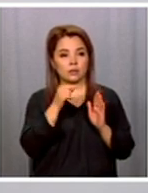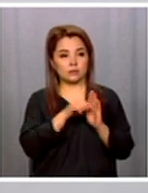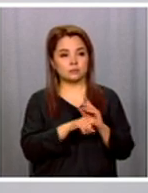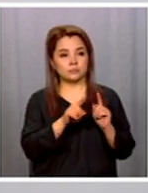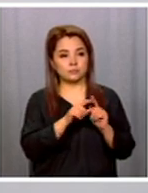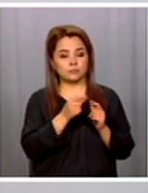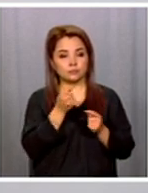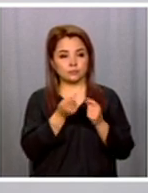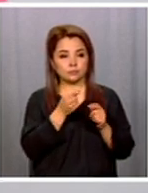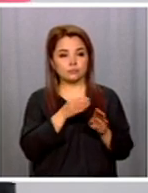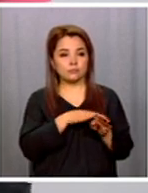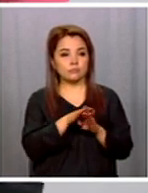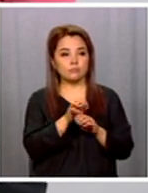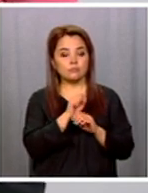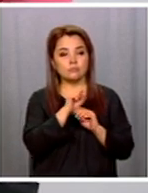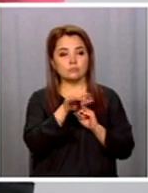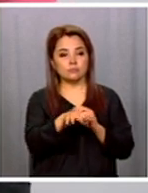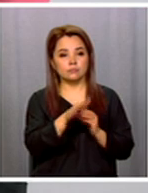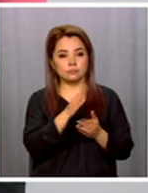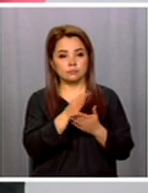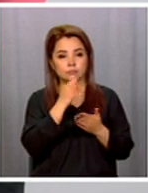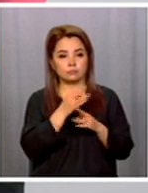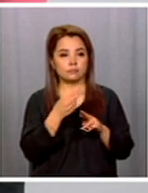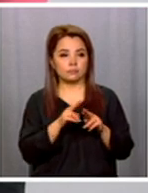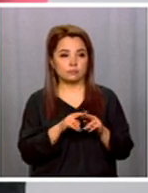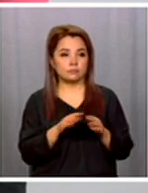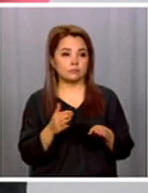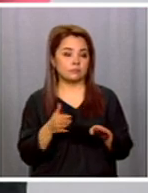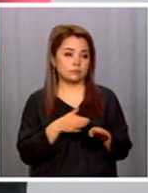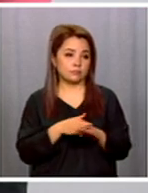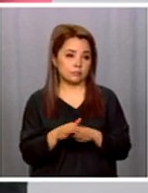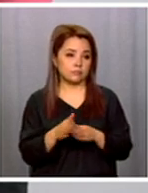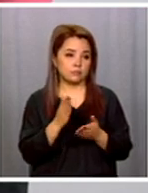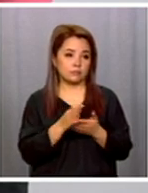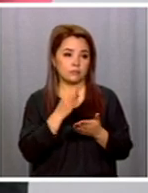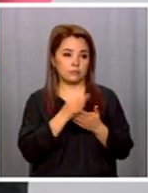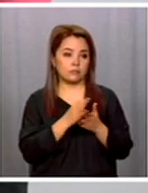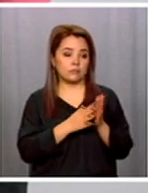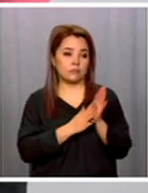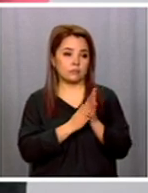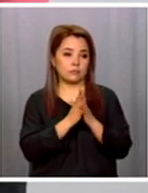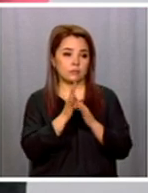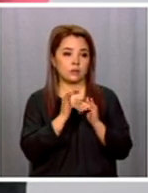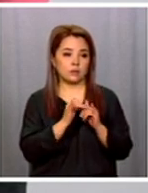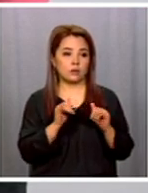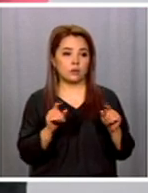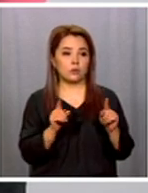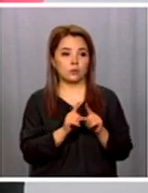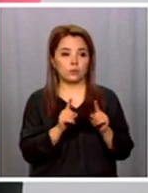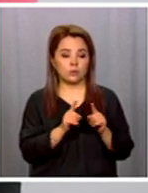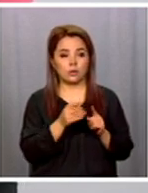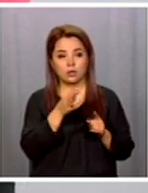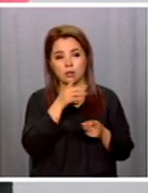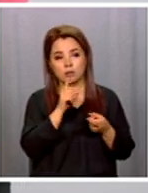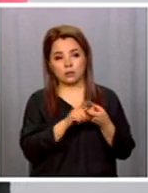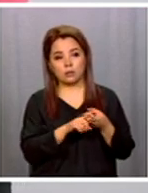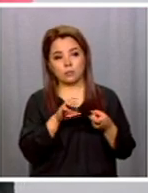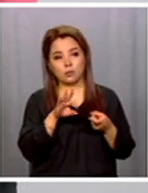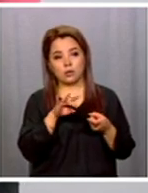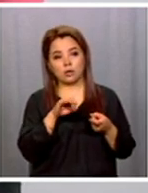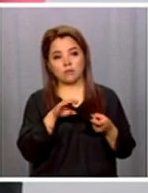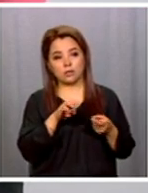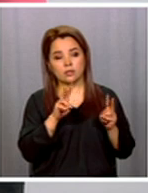споралар пісіп жетілді. Сол споралардың пісіп жетіліп, спорадан өскіншенің дамуына дейінгі кезең бұл